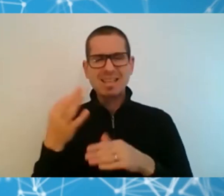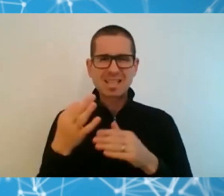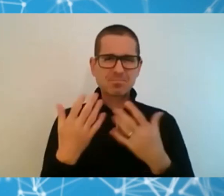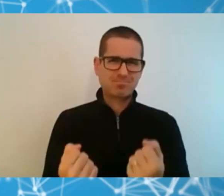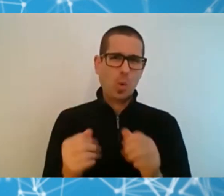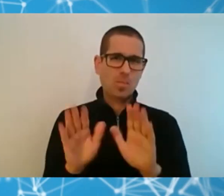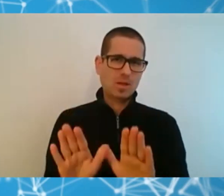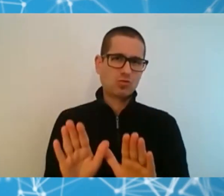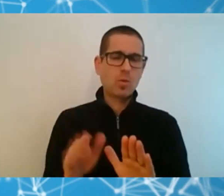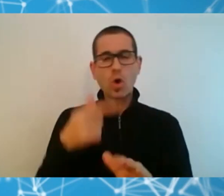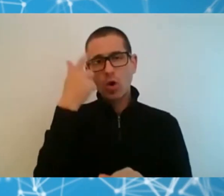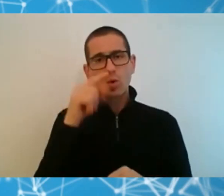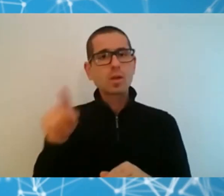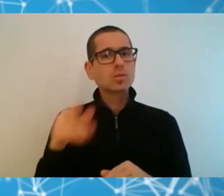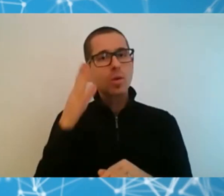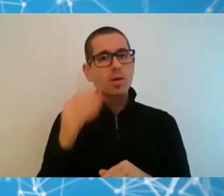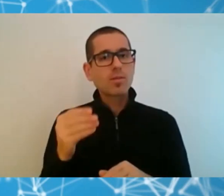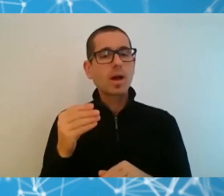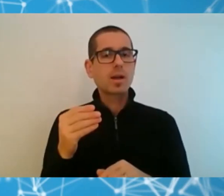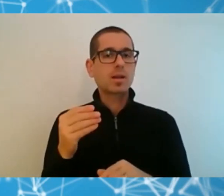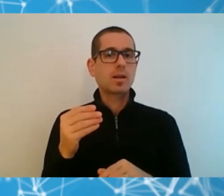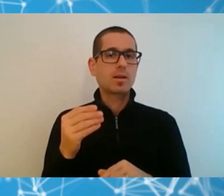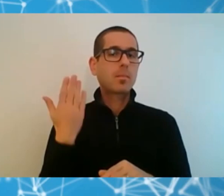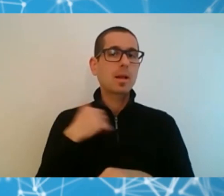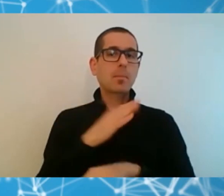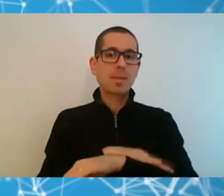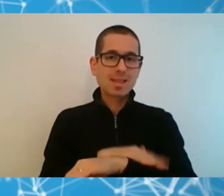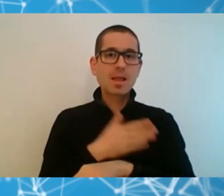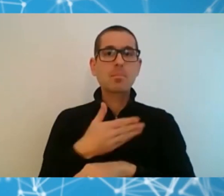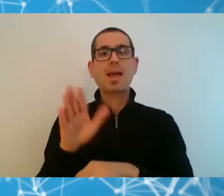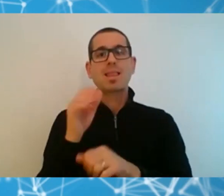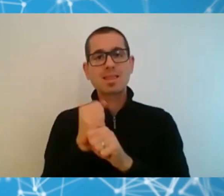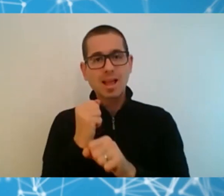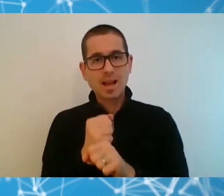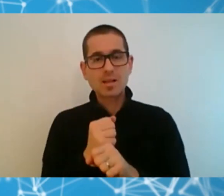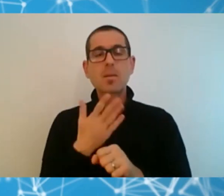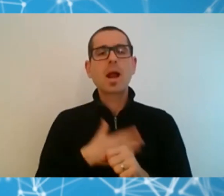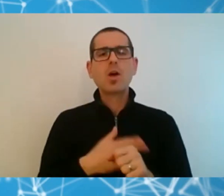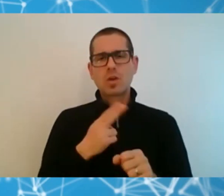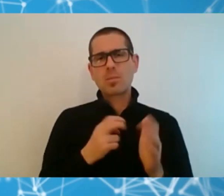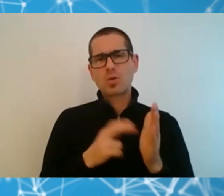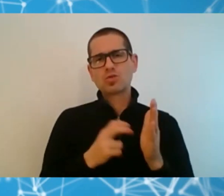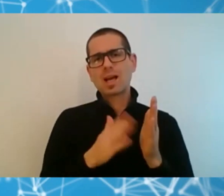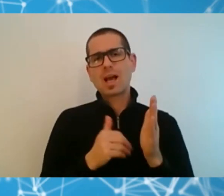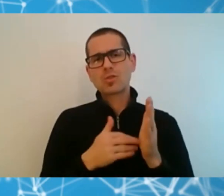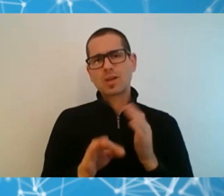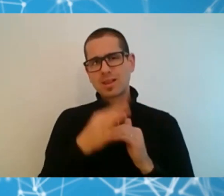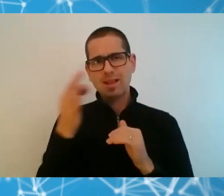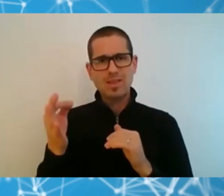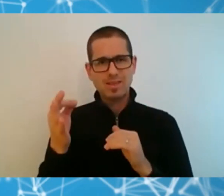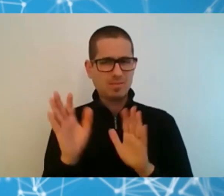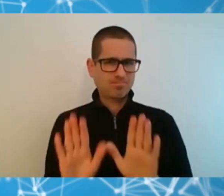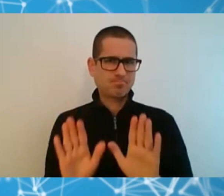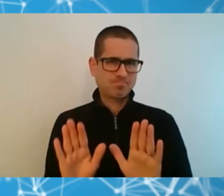dan zadržimo, ker naši ljudje so navajeni biti pridni pa delati pa tako naprej, in rajši imam, da kakšen dan,